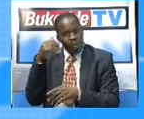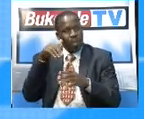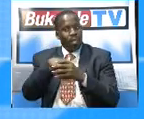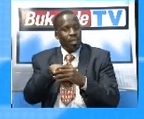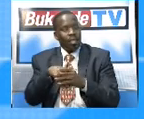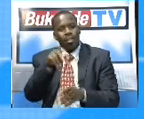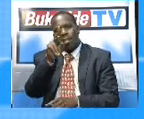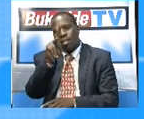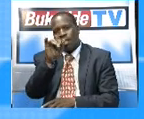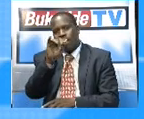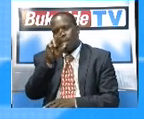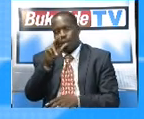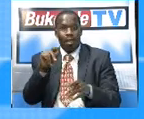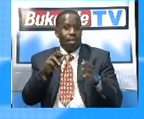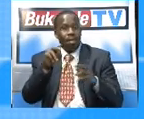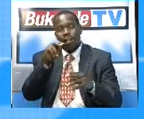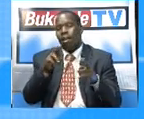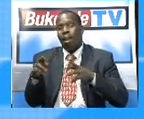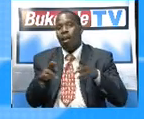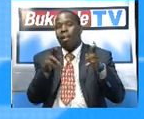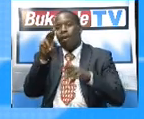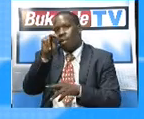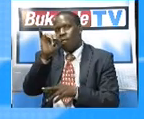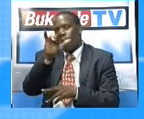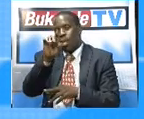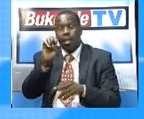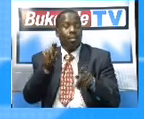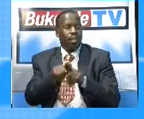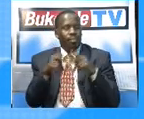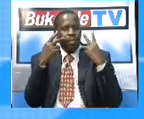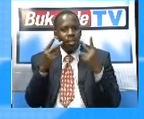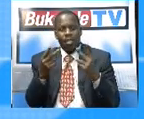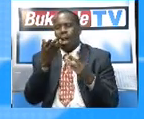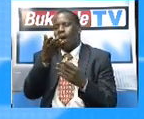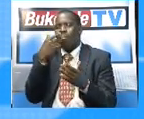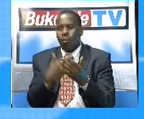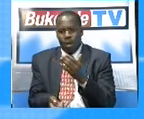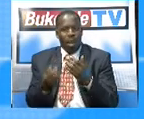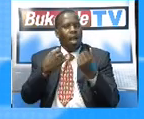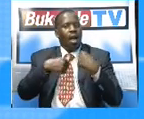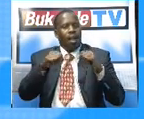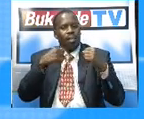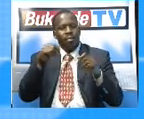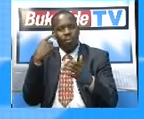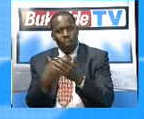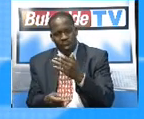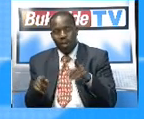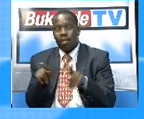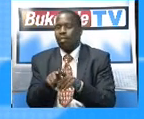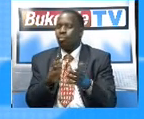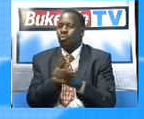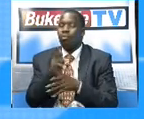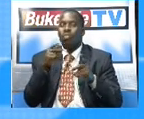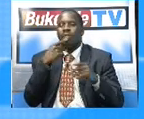mumbozi ya Uganda Zabu. Tutunuli dobu tondo weto rodo muga guno nevikole wako. Hapa kule lako vemu lukunyanti vinya javike